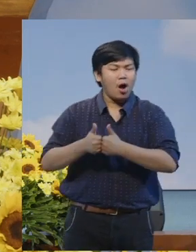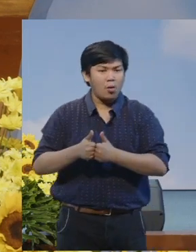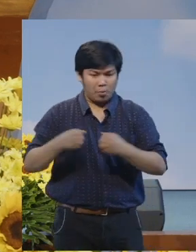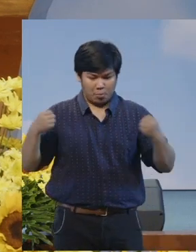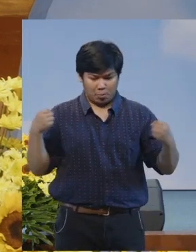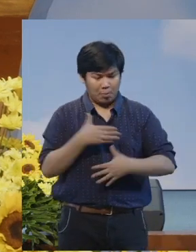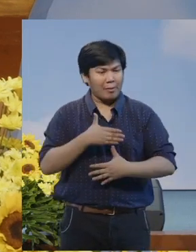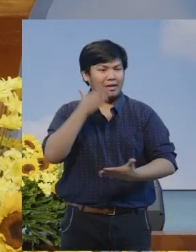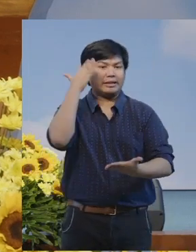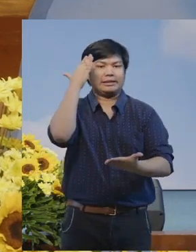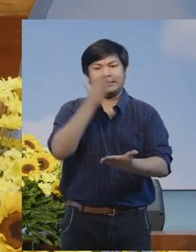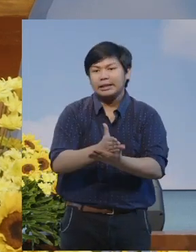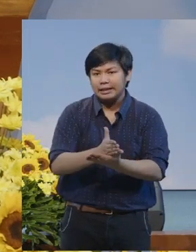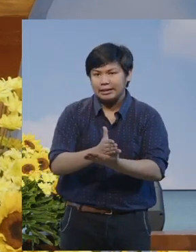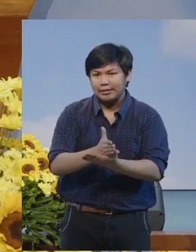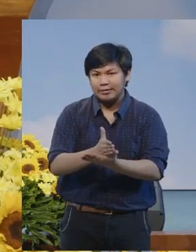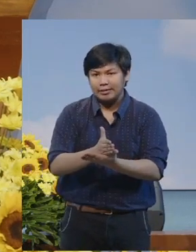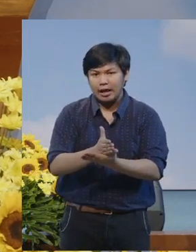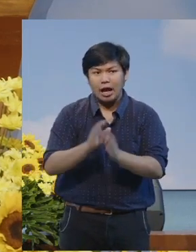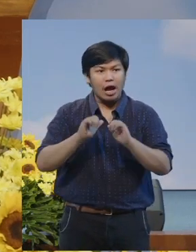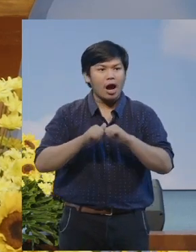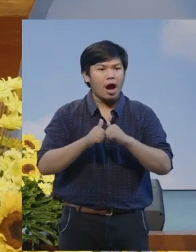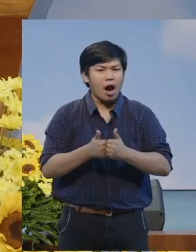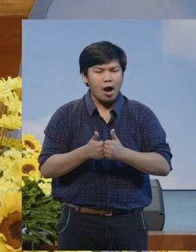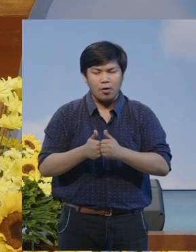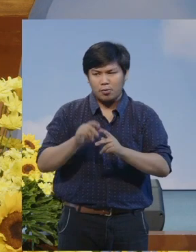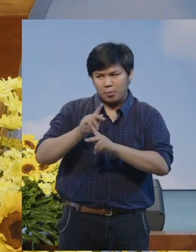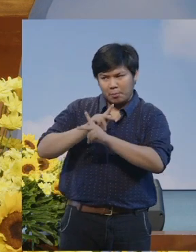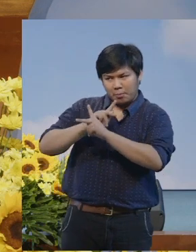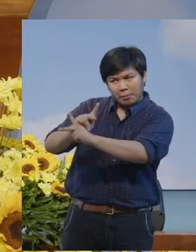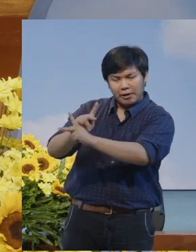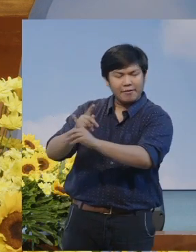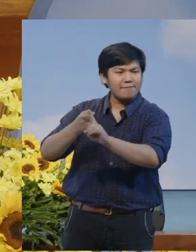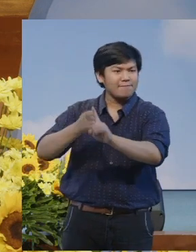kanilang kapangyarihang manakit?